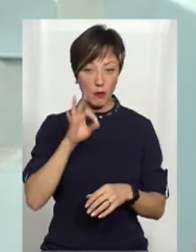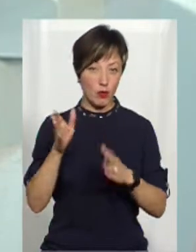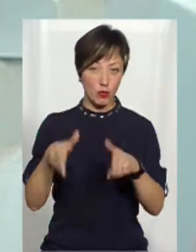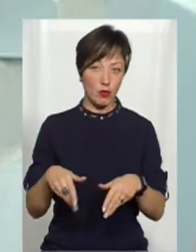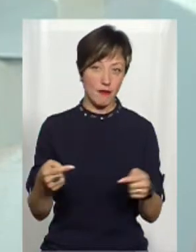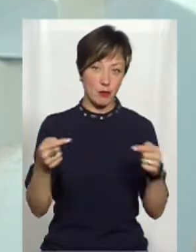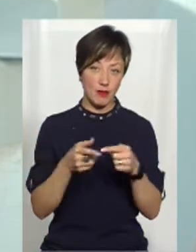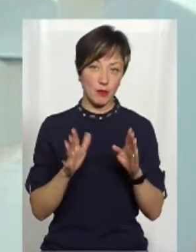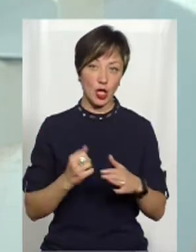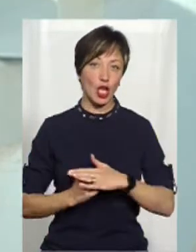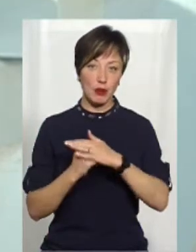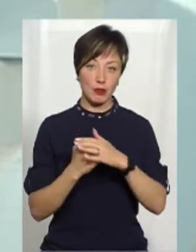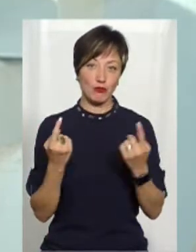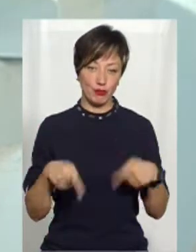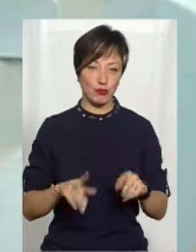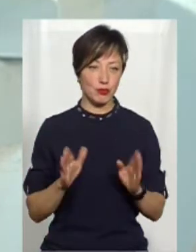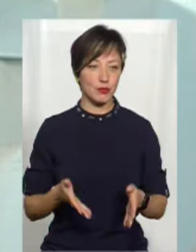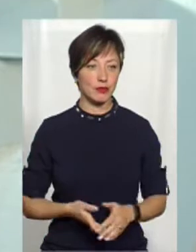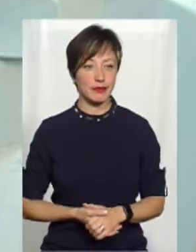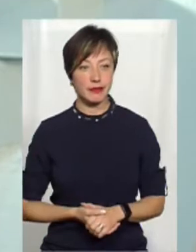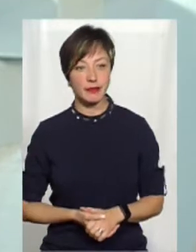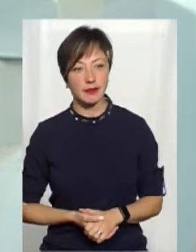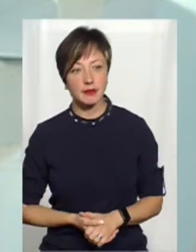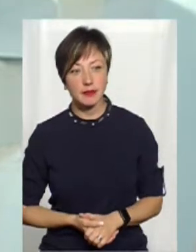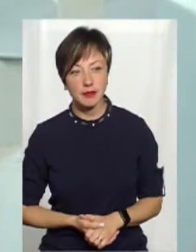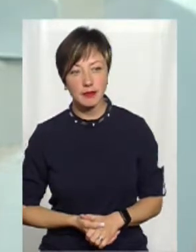буде відповідна, і імідж у нього буде так само відповідний.